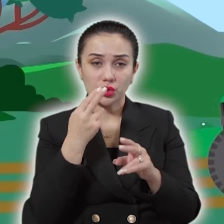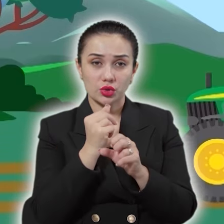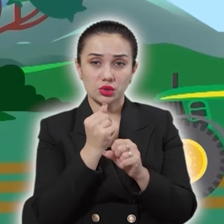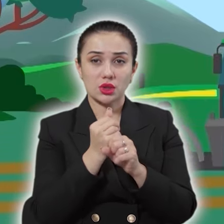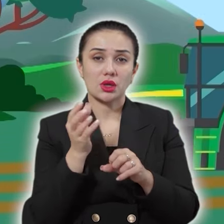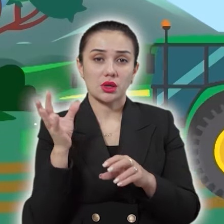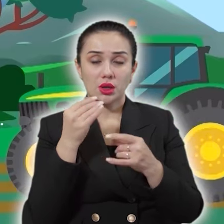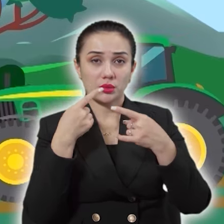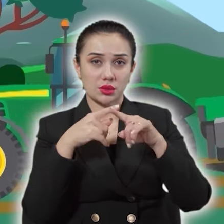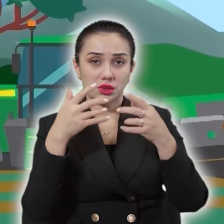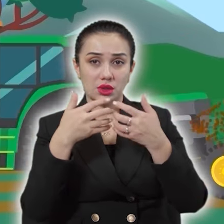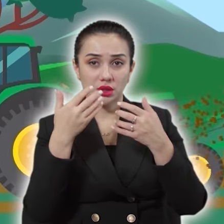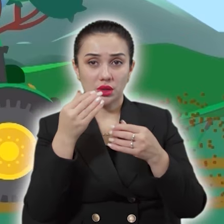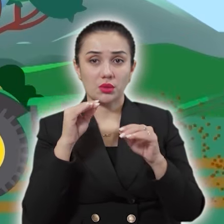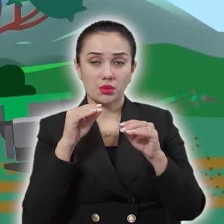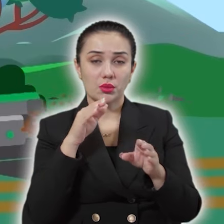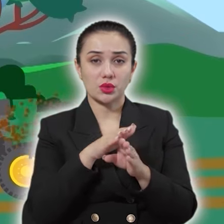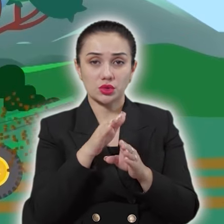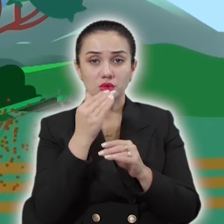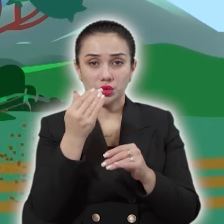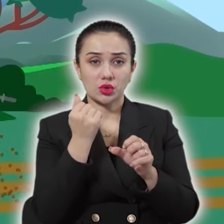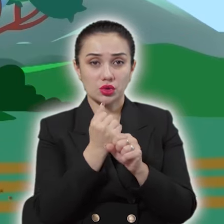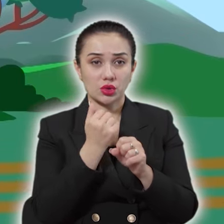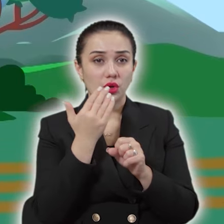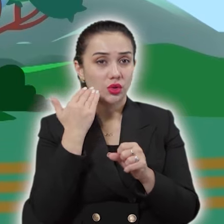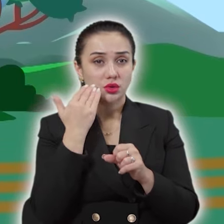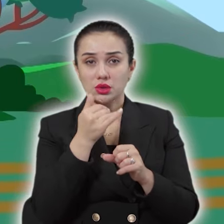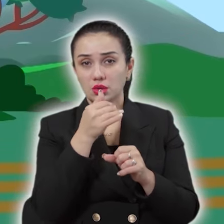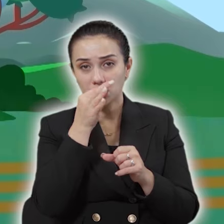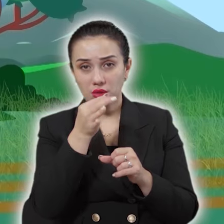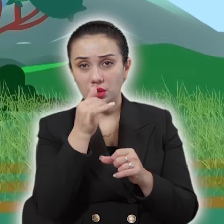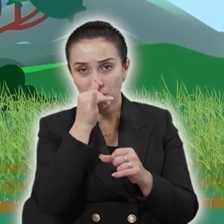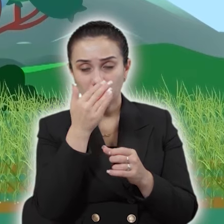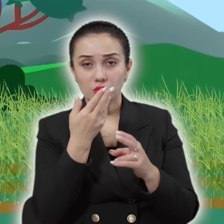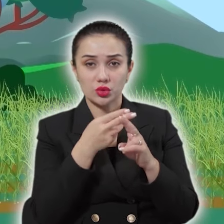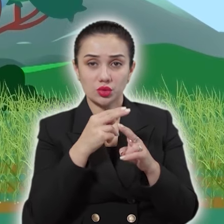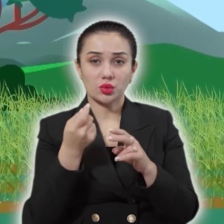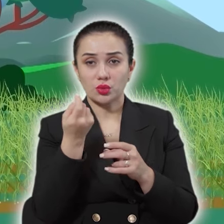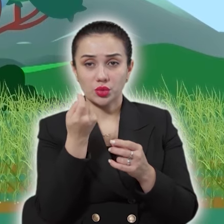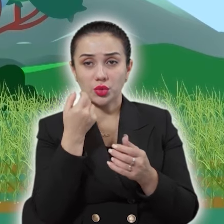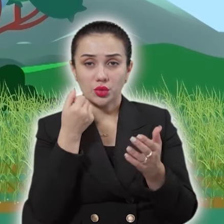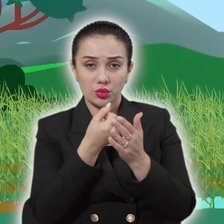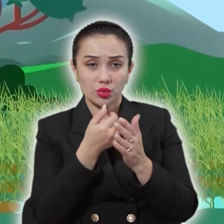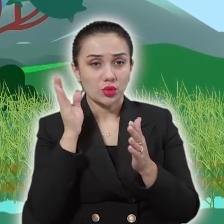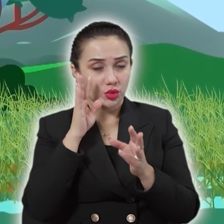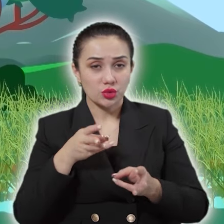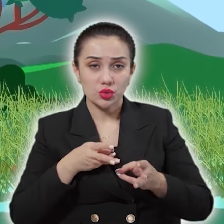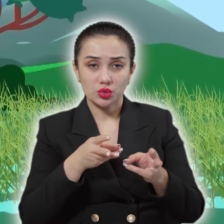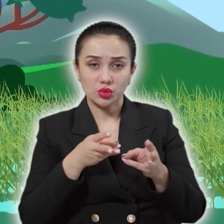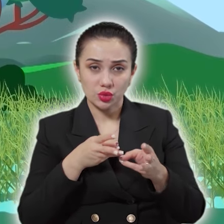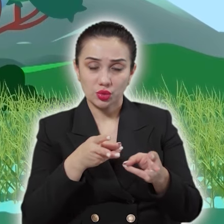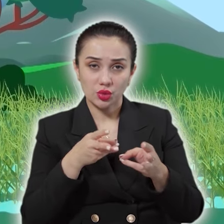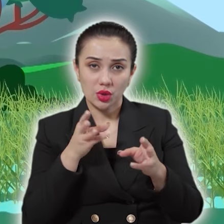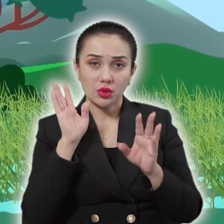bu ishlar barchasi texnika bajaradi, lekin ularning ham ishini oson deya olmaymiz. Keyin bug'doyni to pishgunicha unga